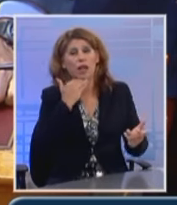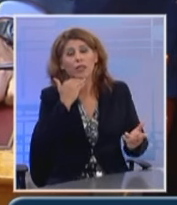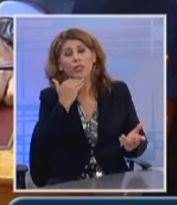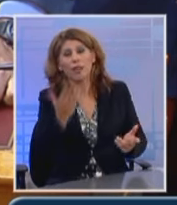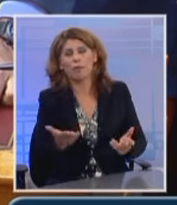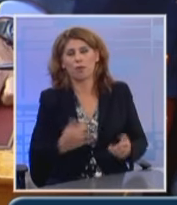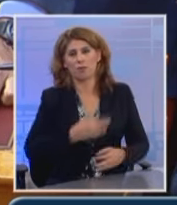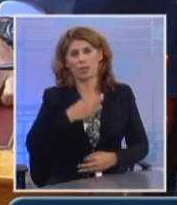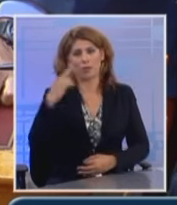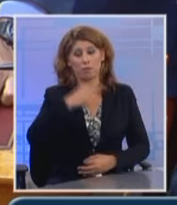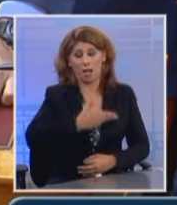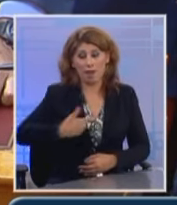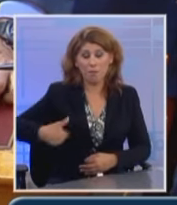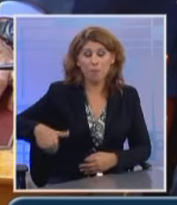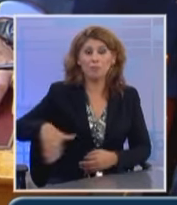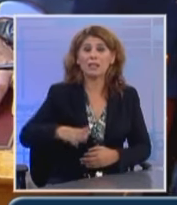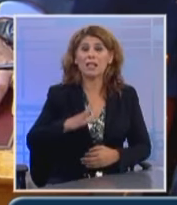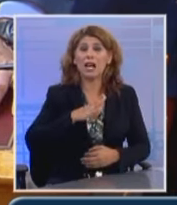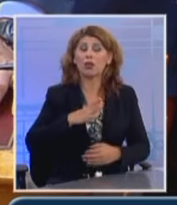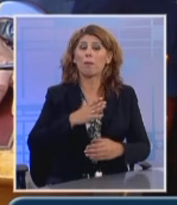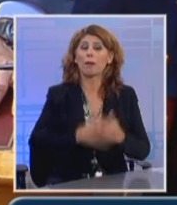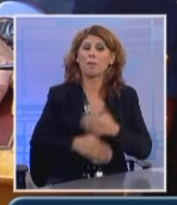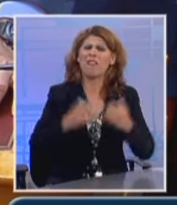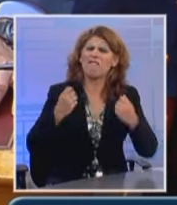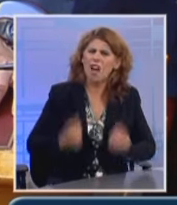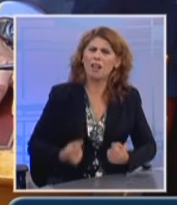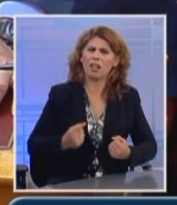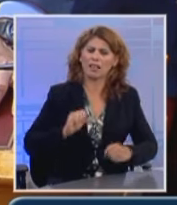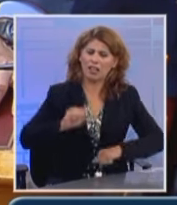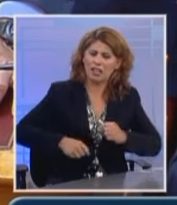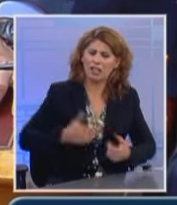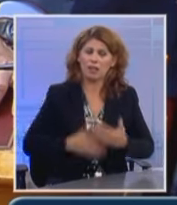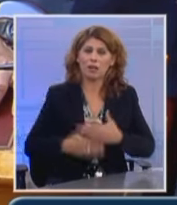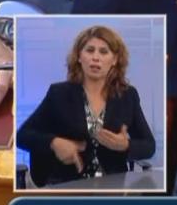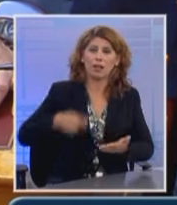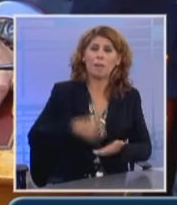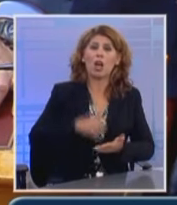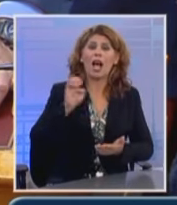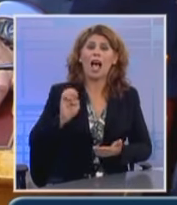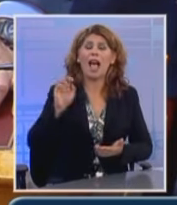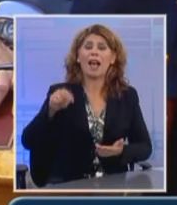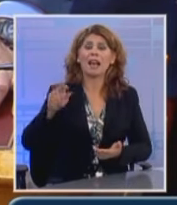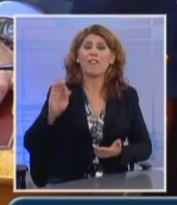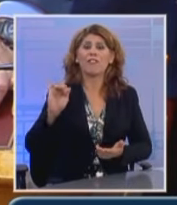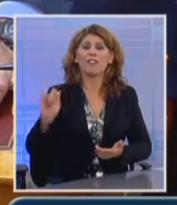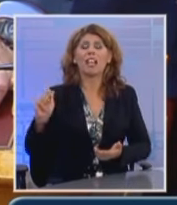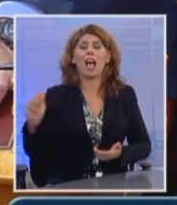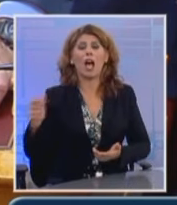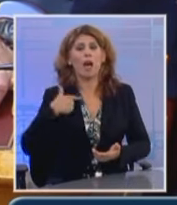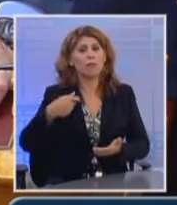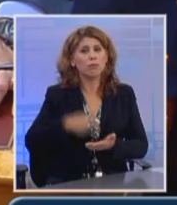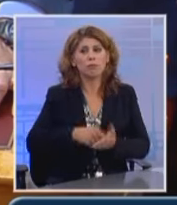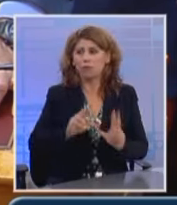Πρωθυπουργέ, εμείς τα άτομα με βαριά κινητική αναπηρία να πληρώνω το έμφυα το ίδιο που πληρώνει